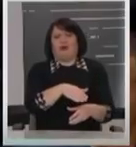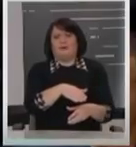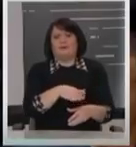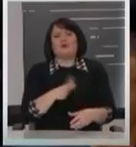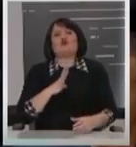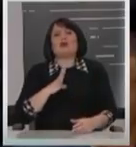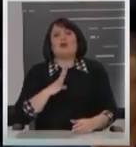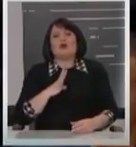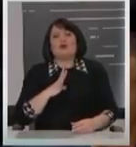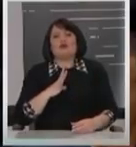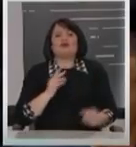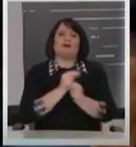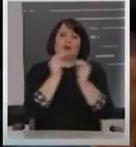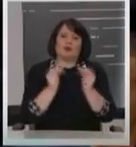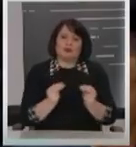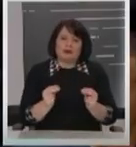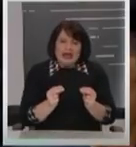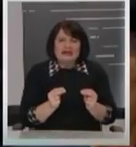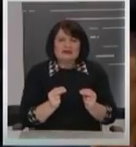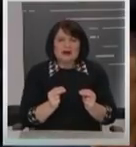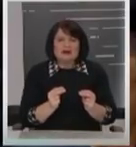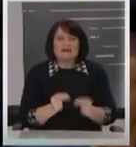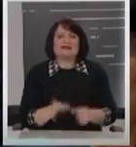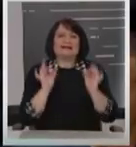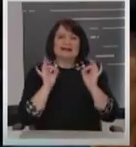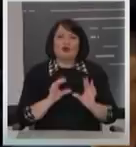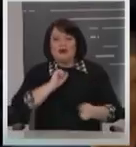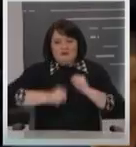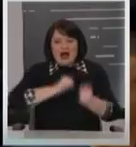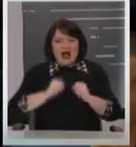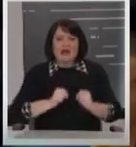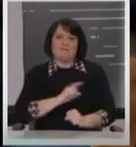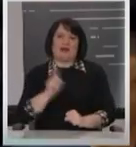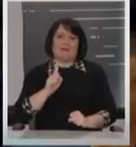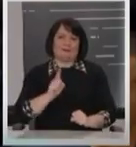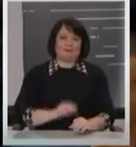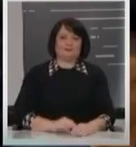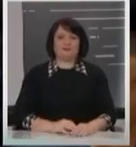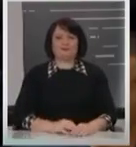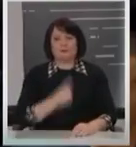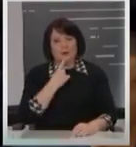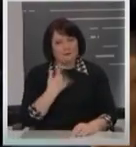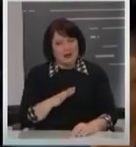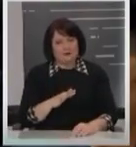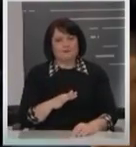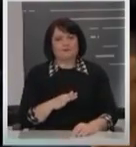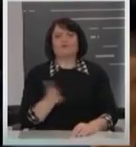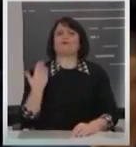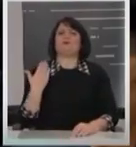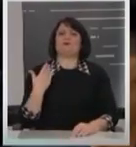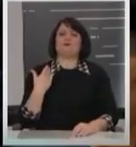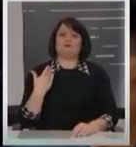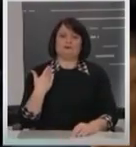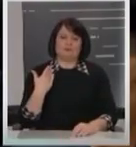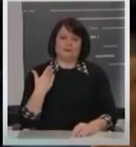ώστε να μην υπάρχει η οποιαδήποτε αντίσταση. Και αυτό το οποίο έχω πει και σε προηγούμενη